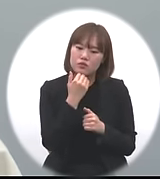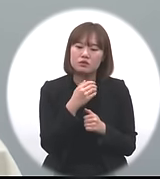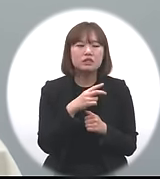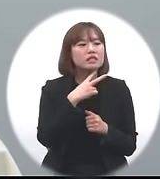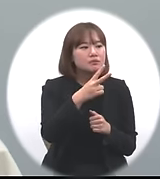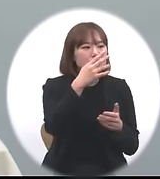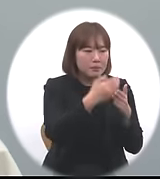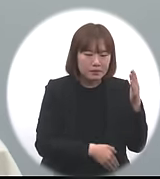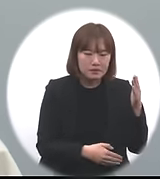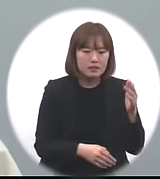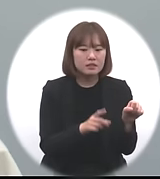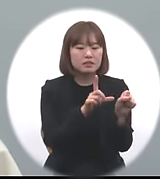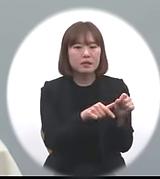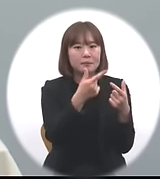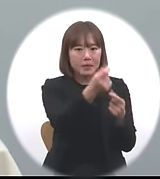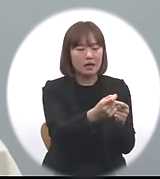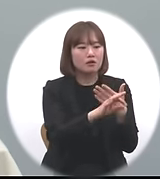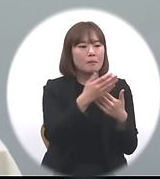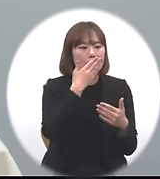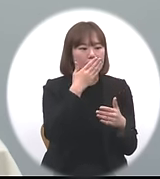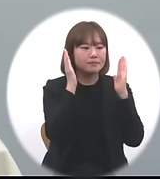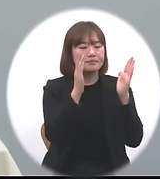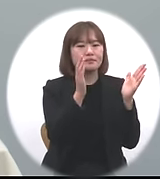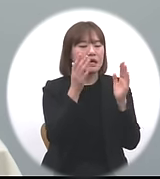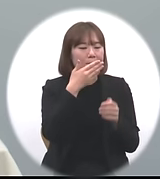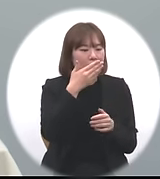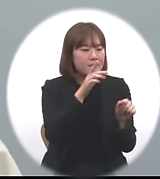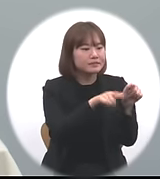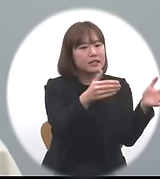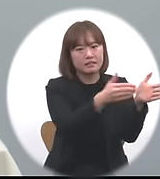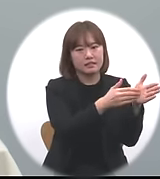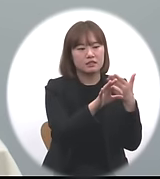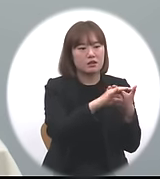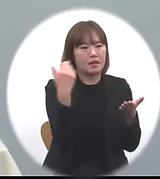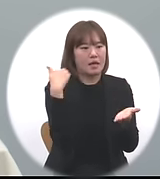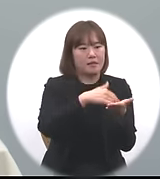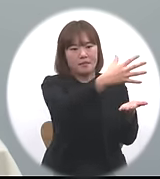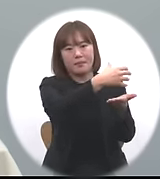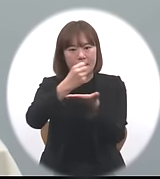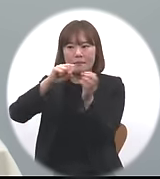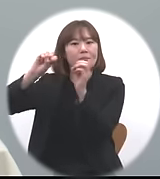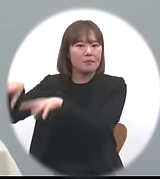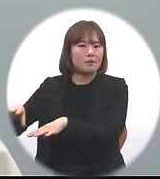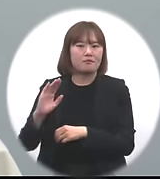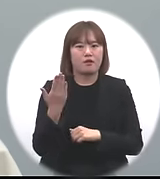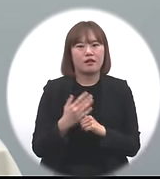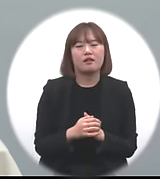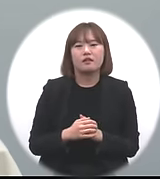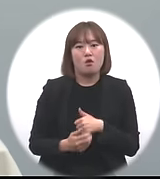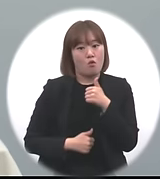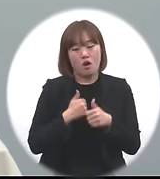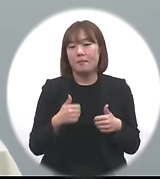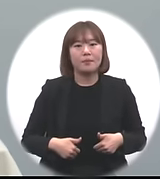그럼 조금 있다 가서 이제 2분 남았어. 시간이 다 됐네? 그럼 식사 시간이 끝났어. 그럼 애가 먹던 걸 조용히 뺏어서 버리시면